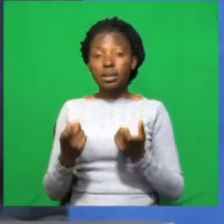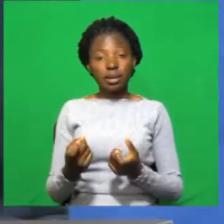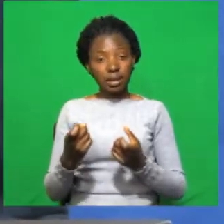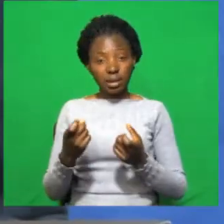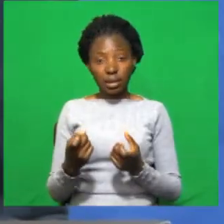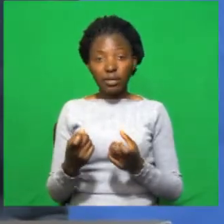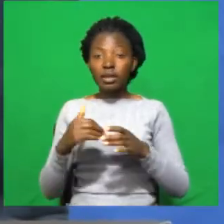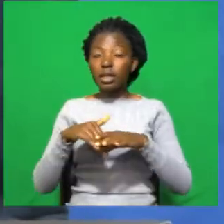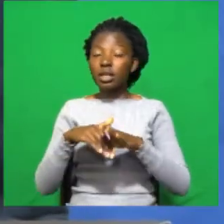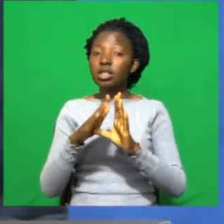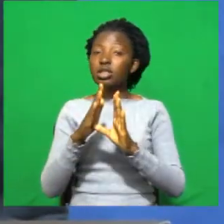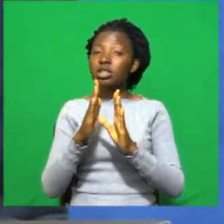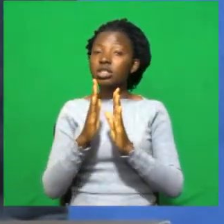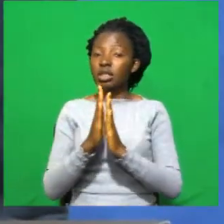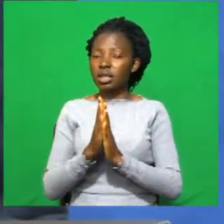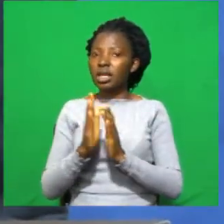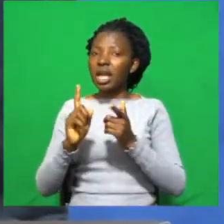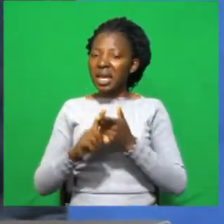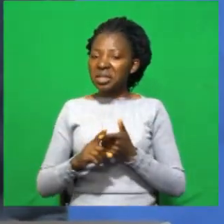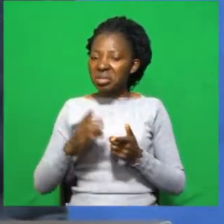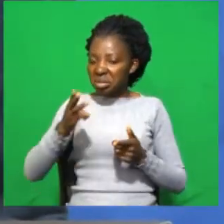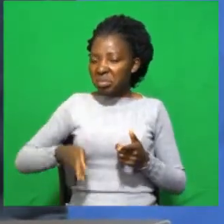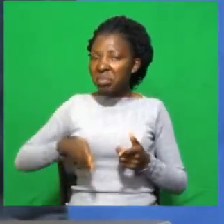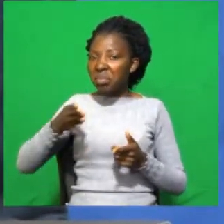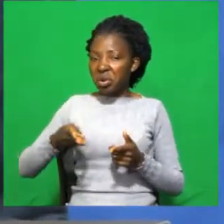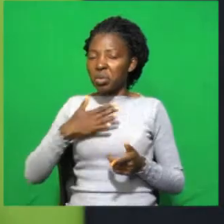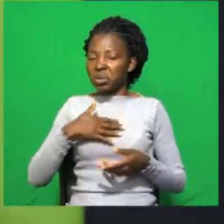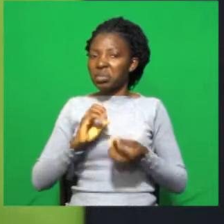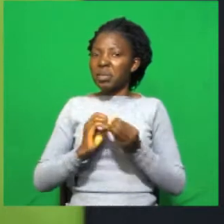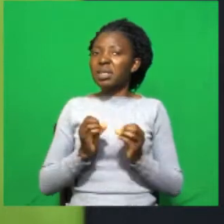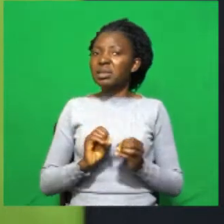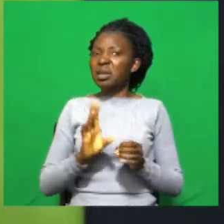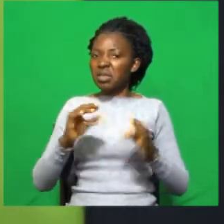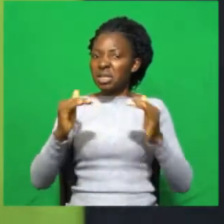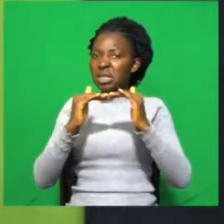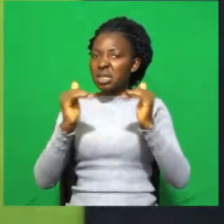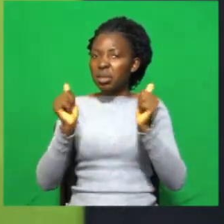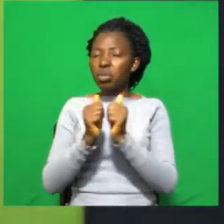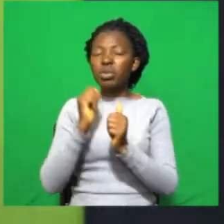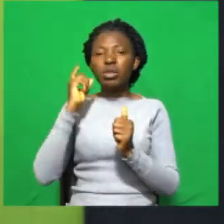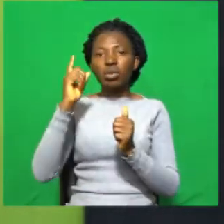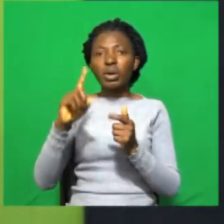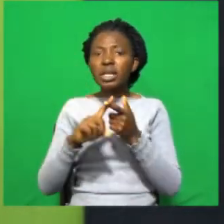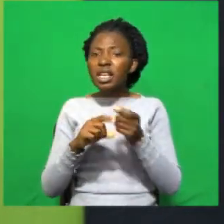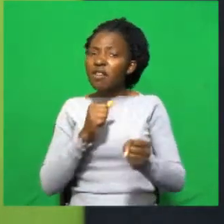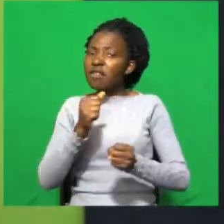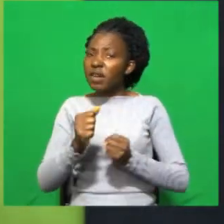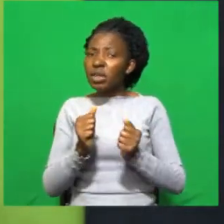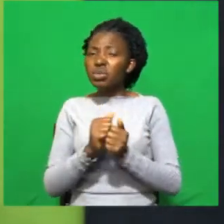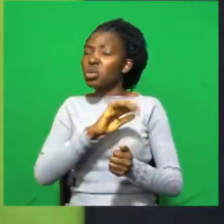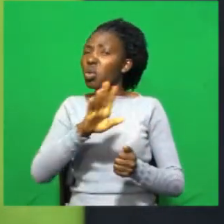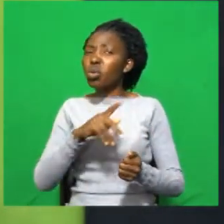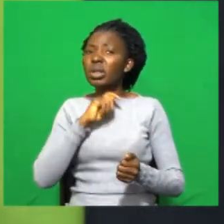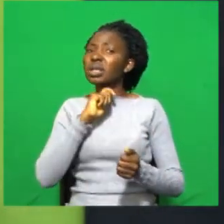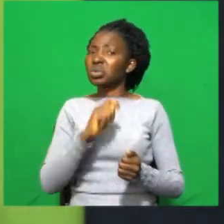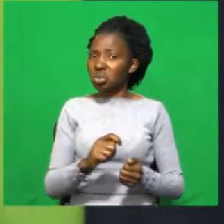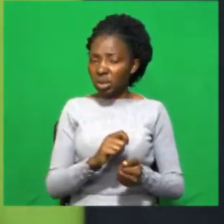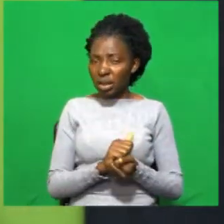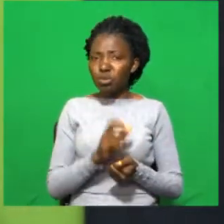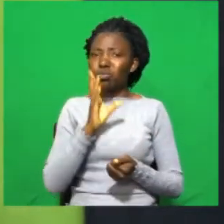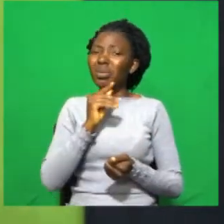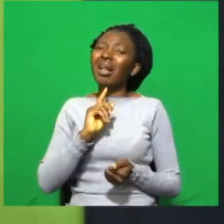mutemberi anozvikudza achizviita Mwari. Handitika ari mutemberi orwa nechokwadi chese. Muri